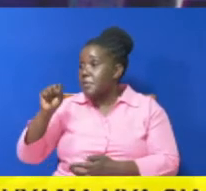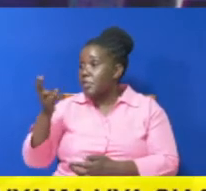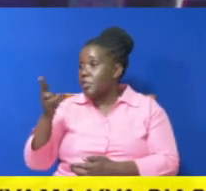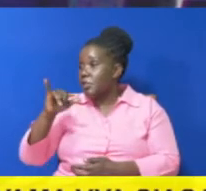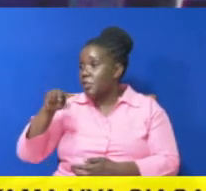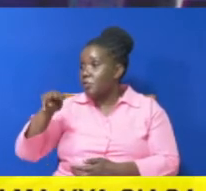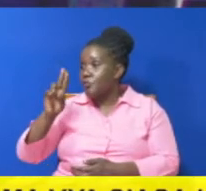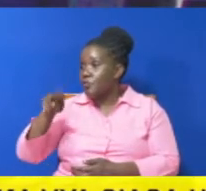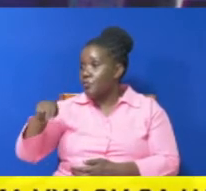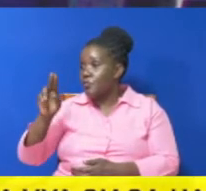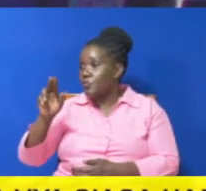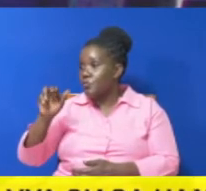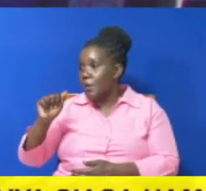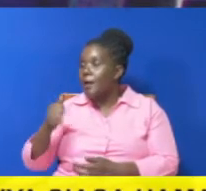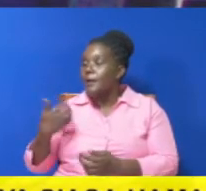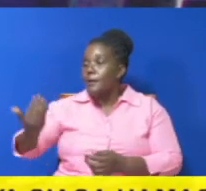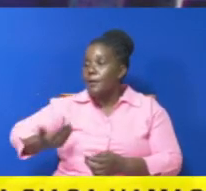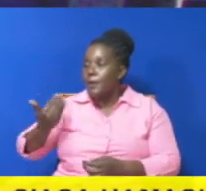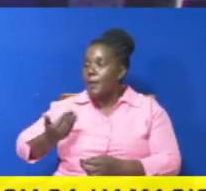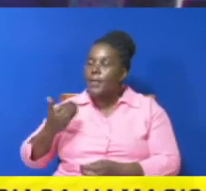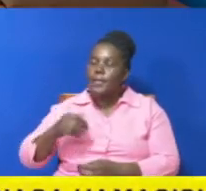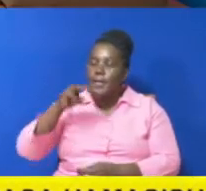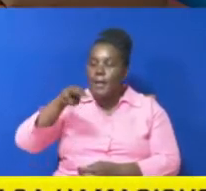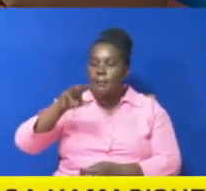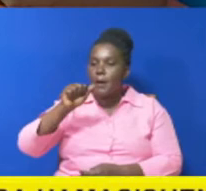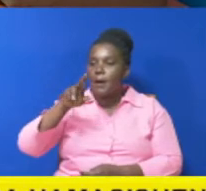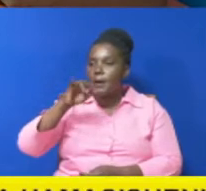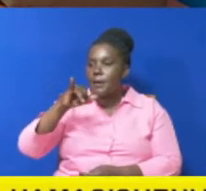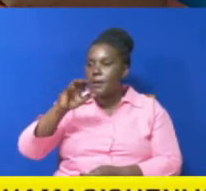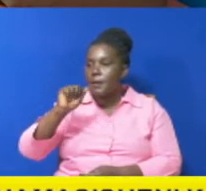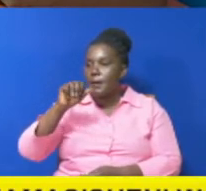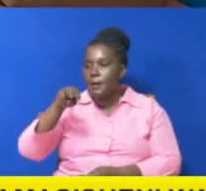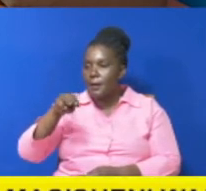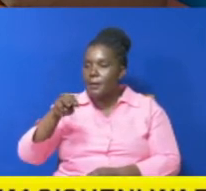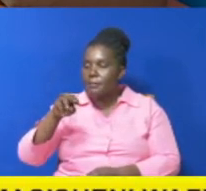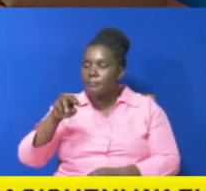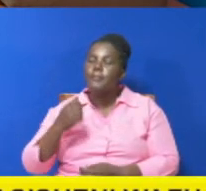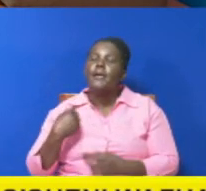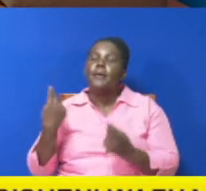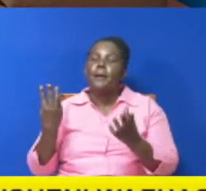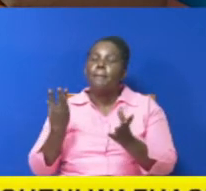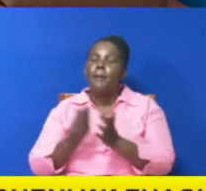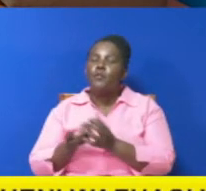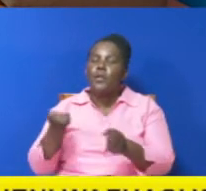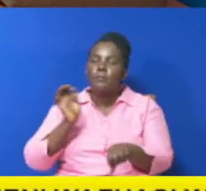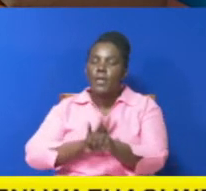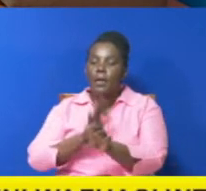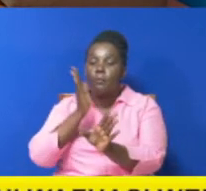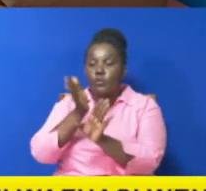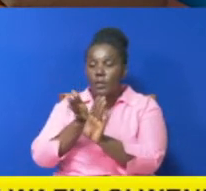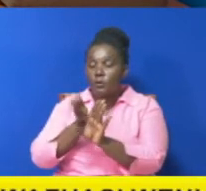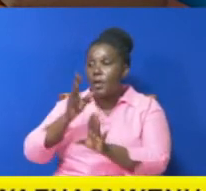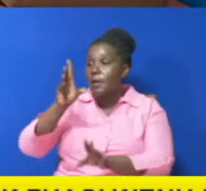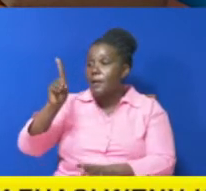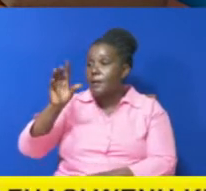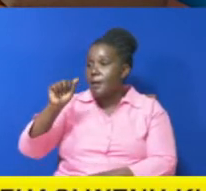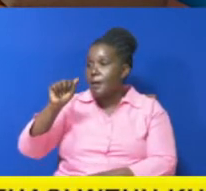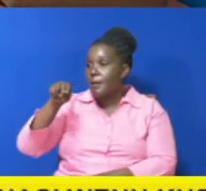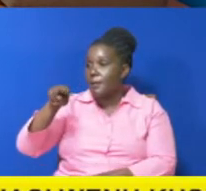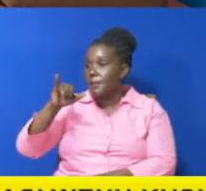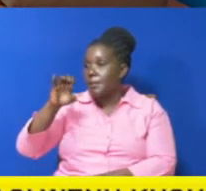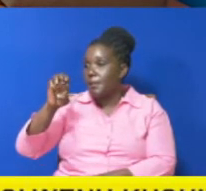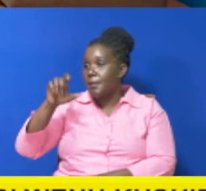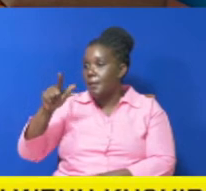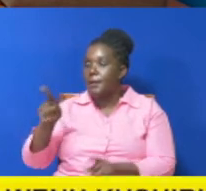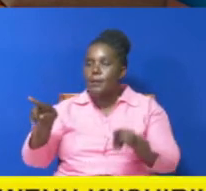nikiwa na wageni wangu Mariam Migomba ambaye ni mwanandoa na mtangazaji, na Daniel Marando ambaye ni mwana saikolojia, bila